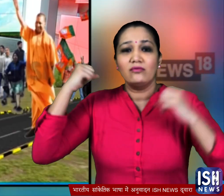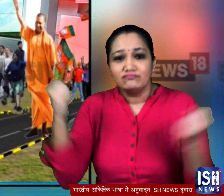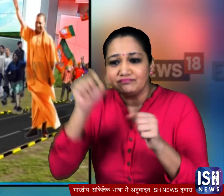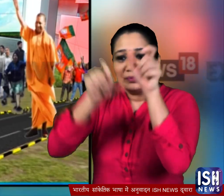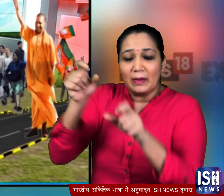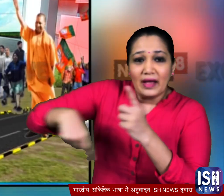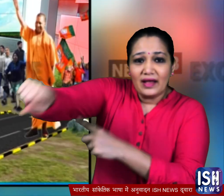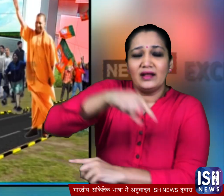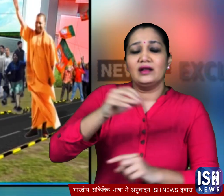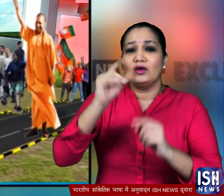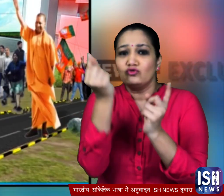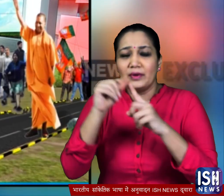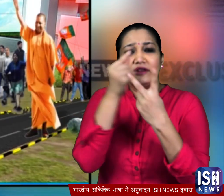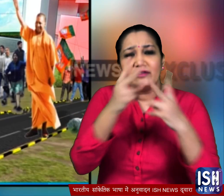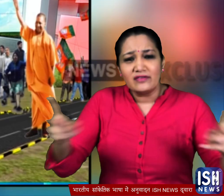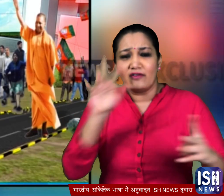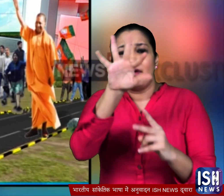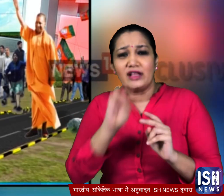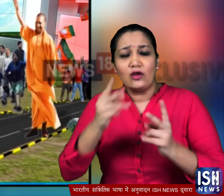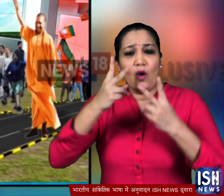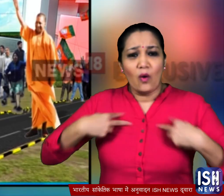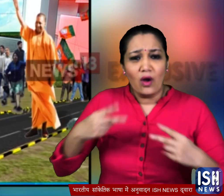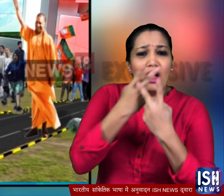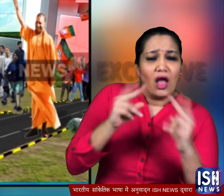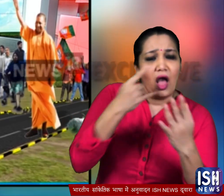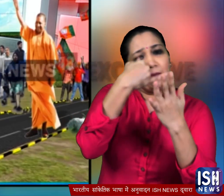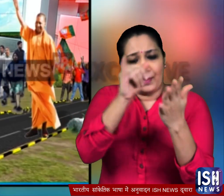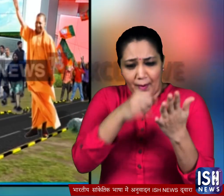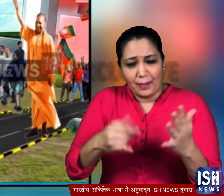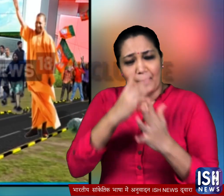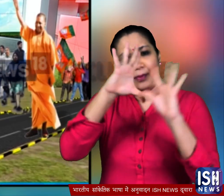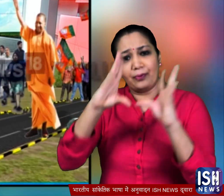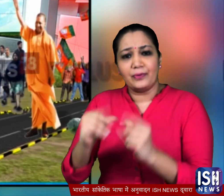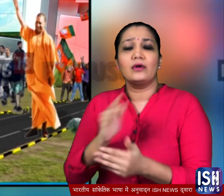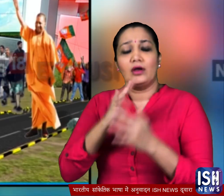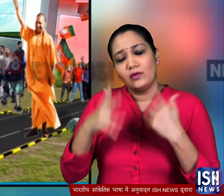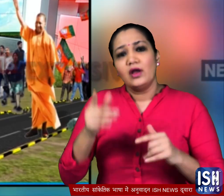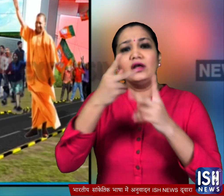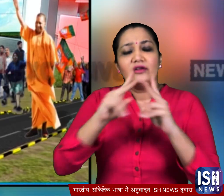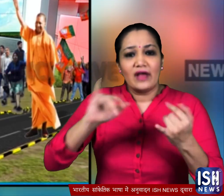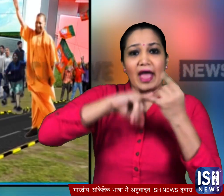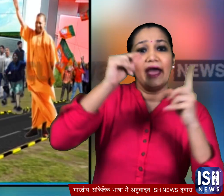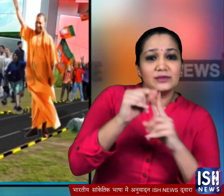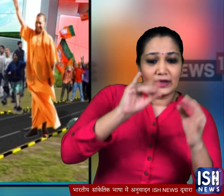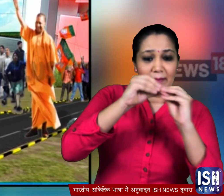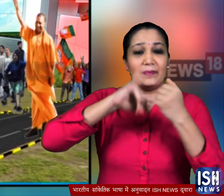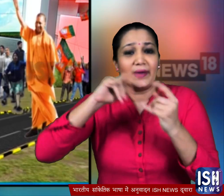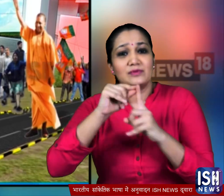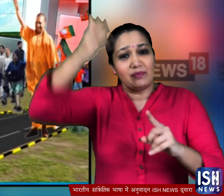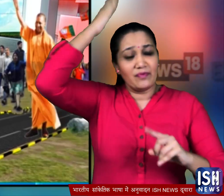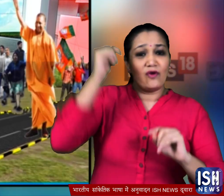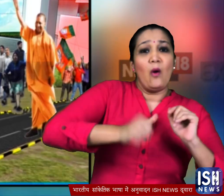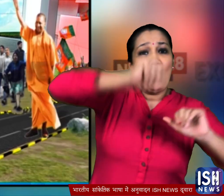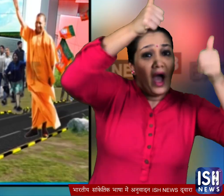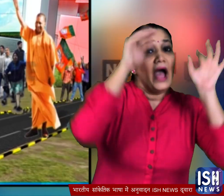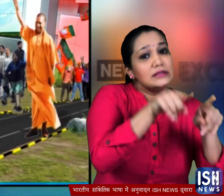पर यूपी में दर्ज 5000 से ज्यादा मुकदमे वापस लिए जा सकते हैं। बताया गया कि ये सभी मामले समाजवादी पार्टी और बीएसपी शासन के दौरान